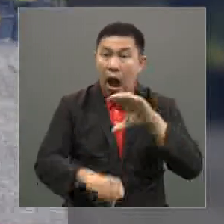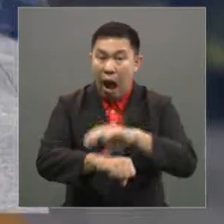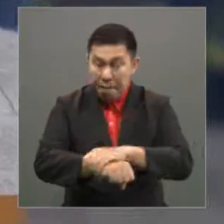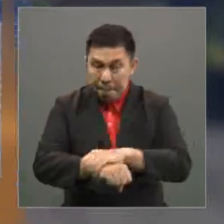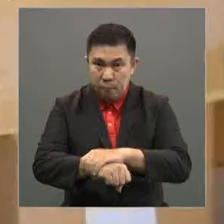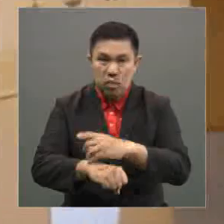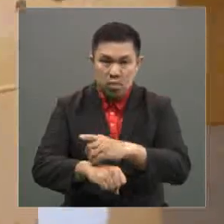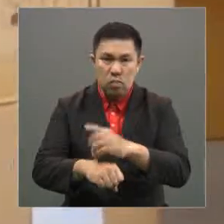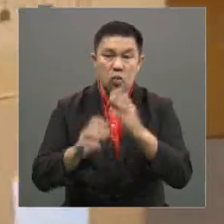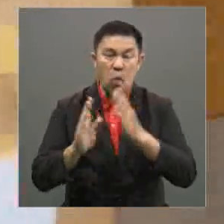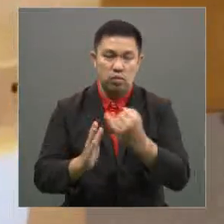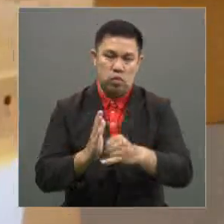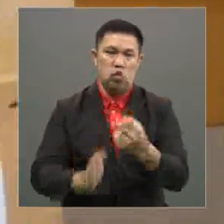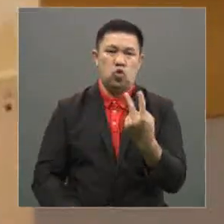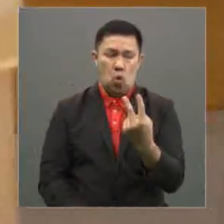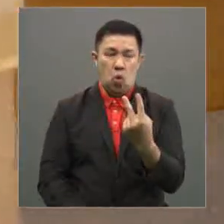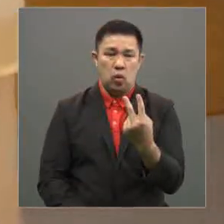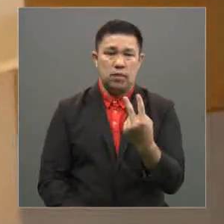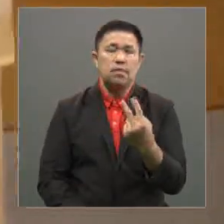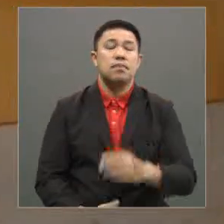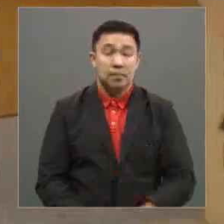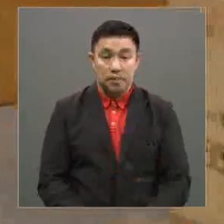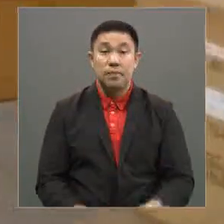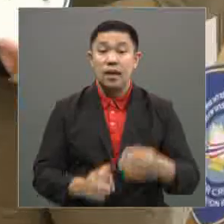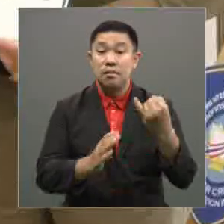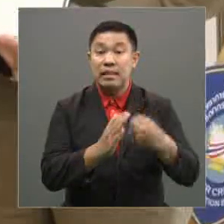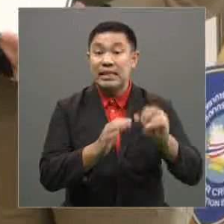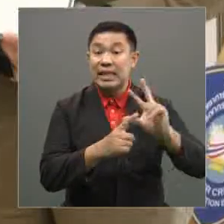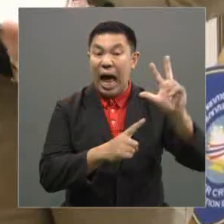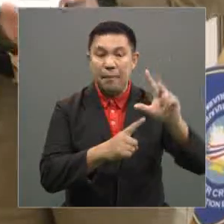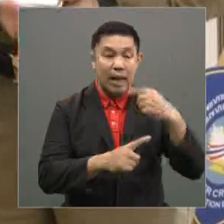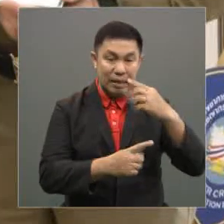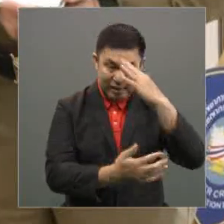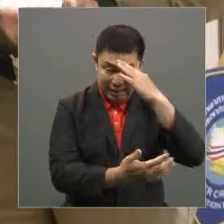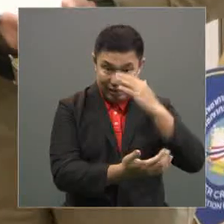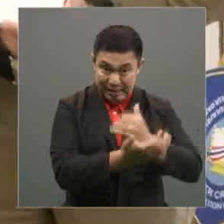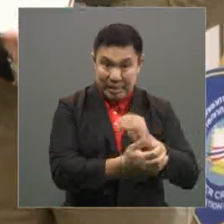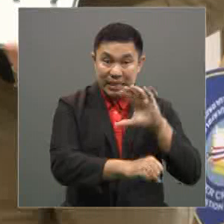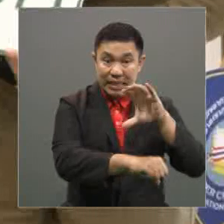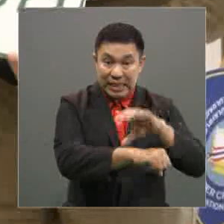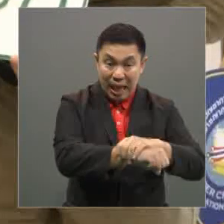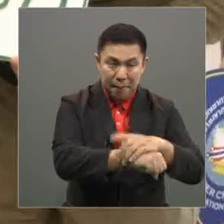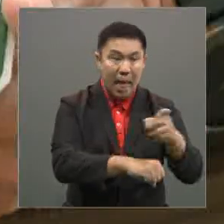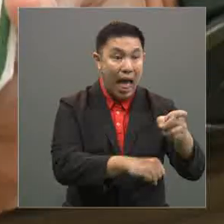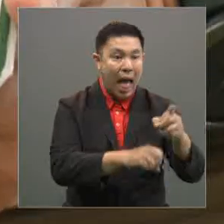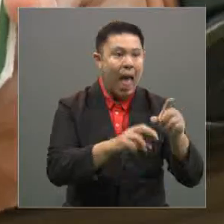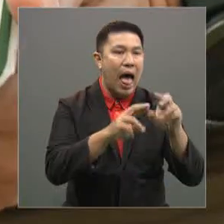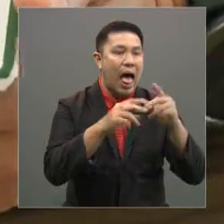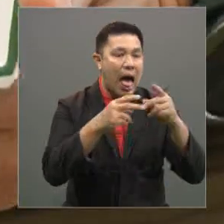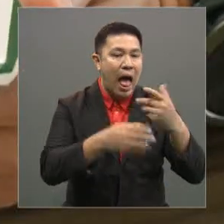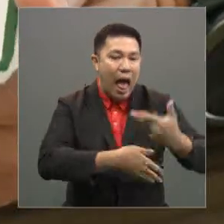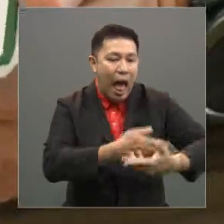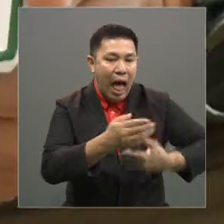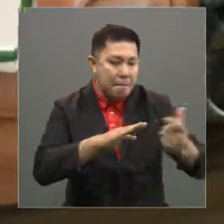หาได้ 2คนค่ะนอกจากนี้นะคะคดีที่ 3เจ้าหน้าที่เนี่ยจับผู้ต้องหาทำแผ่นป้ายทะเบียนปลอมส่งขาย